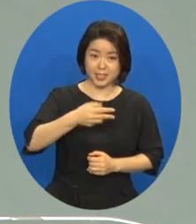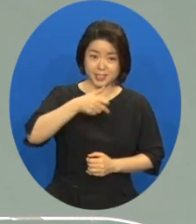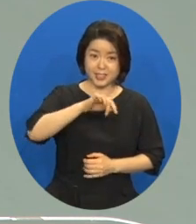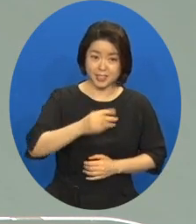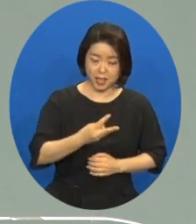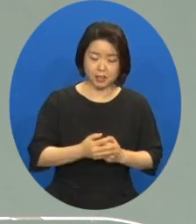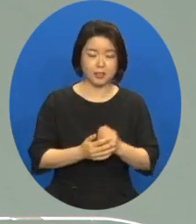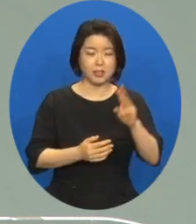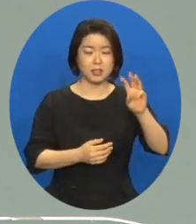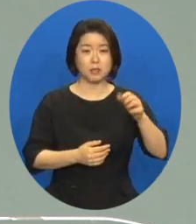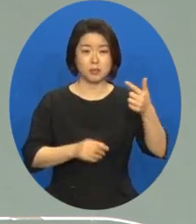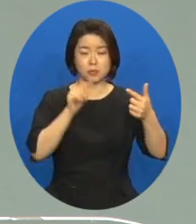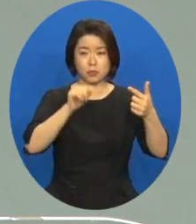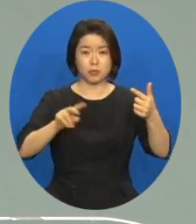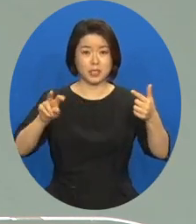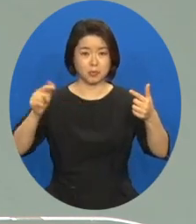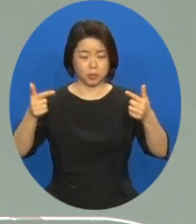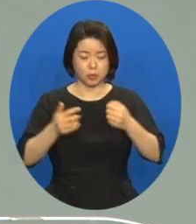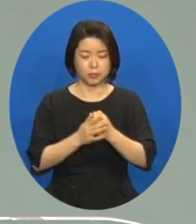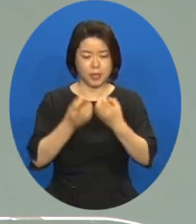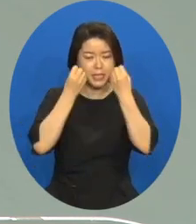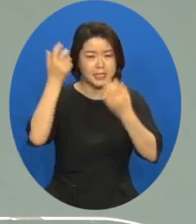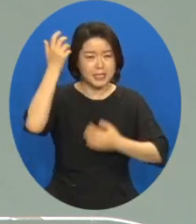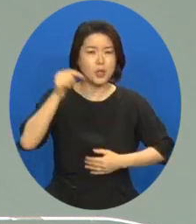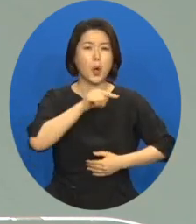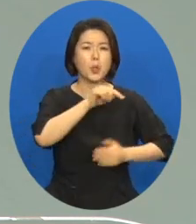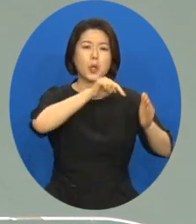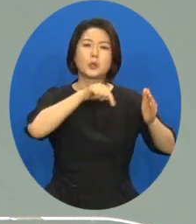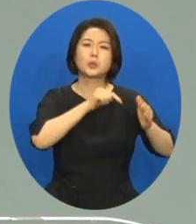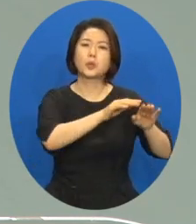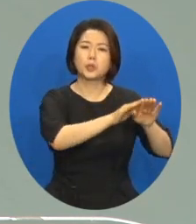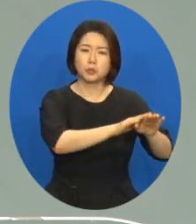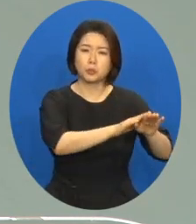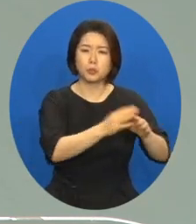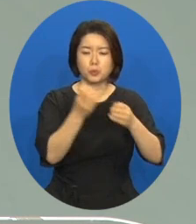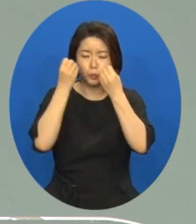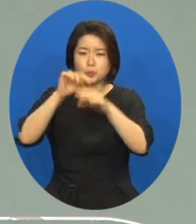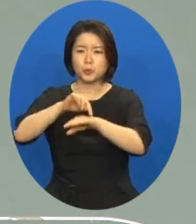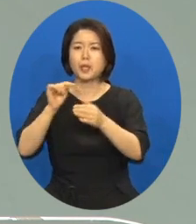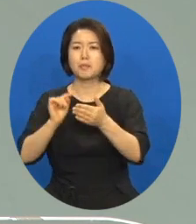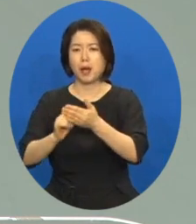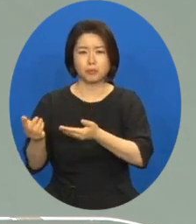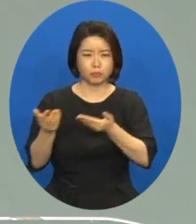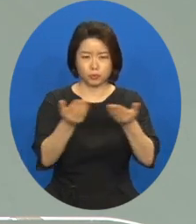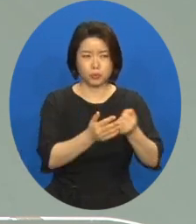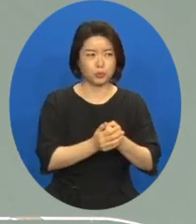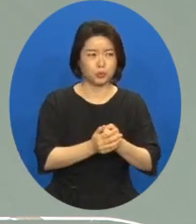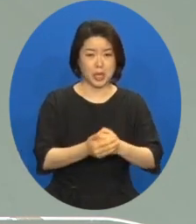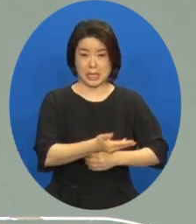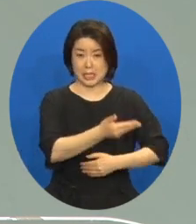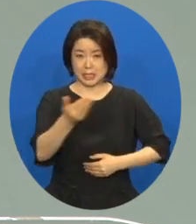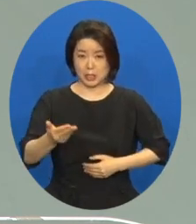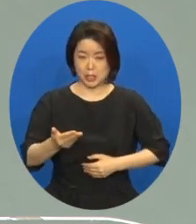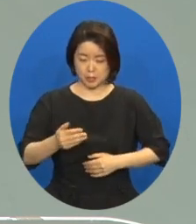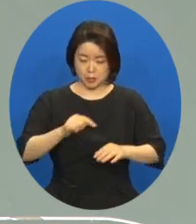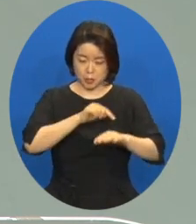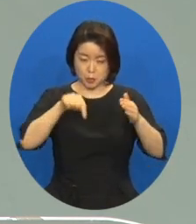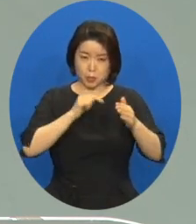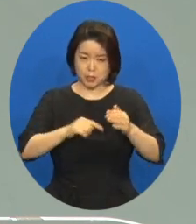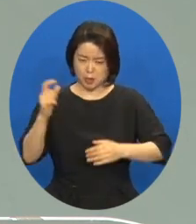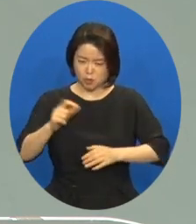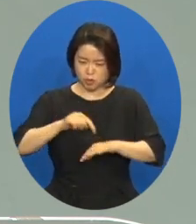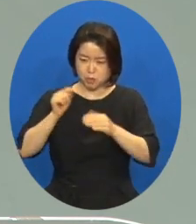새 영을 너희 속에 두고 새 마음을 너희에게 주되 너희 육신에서 굳은 마음을